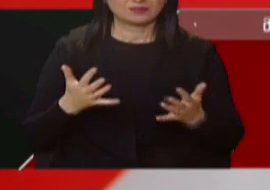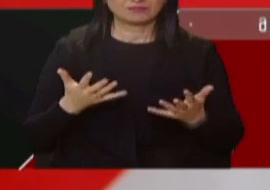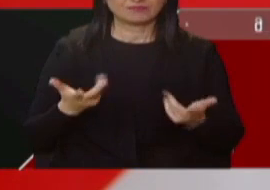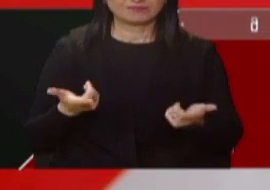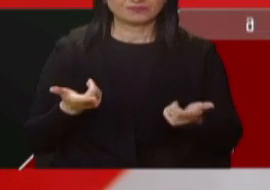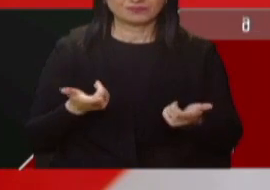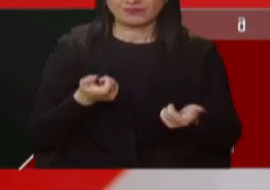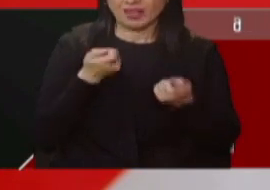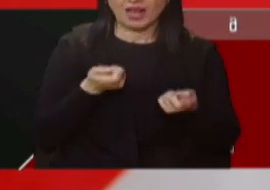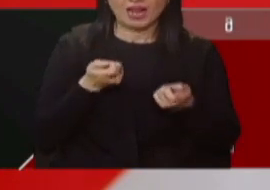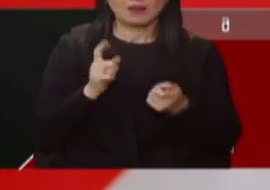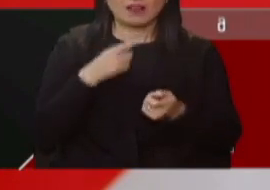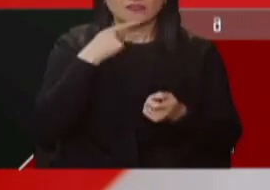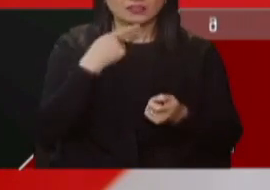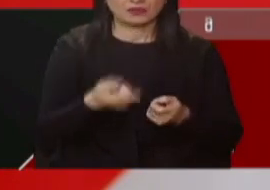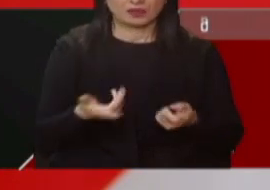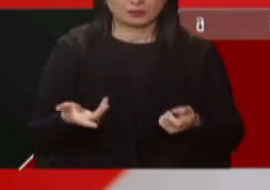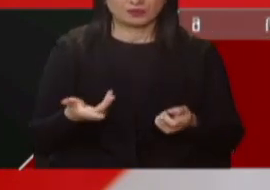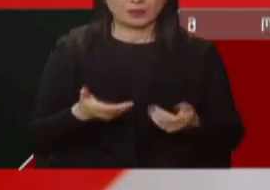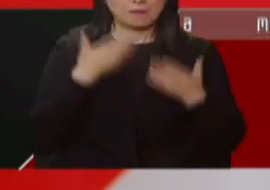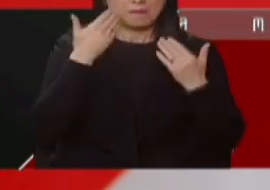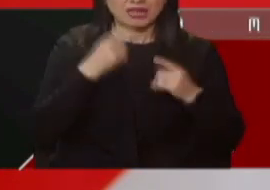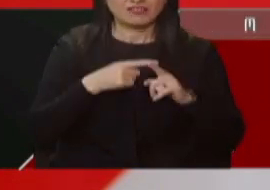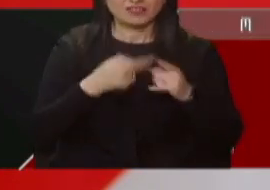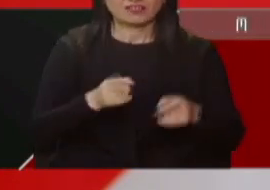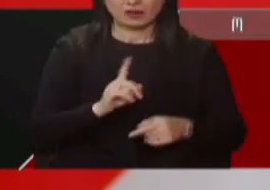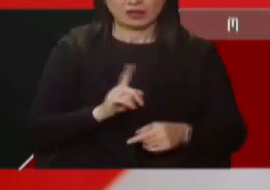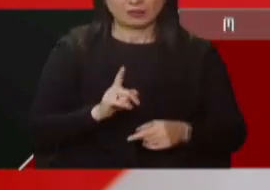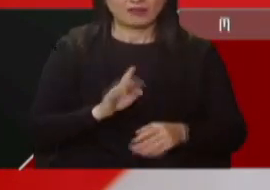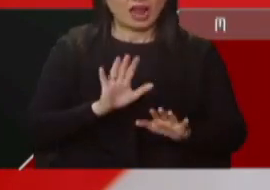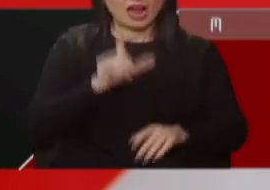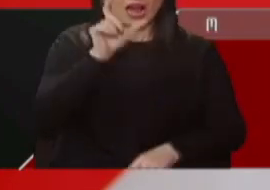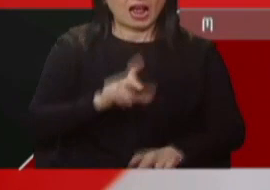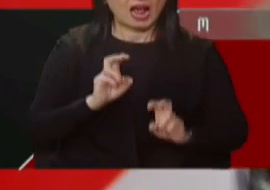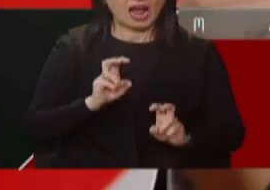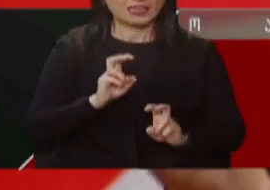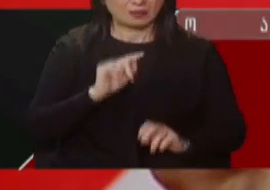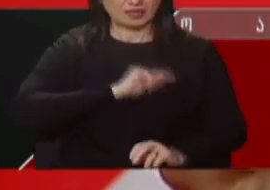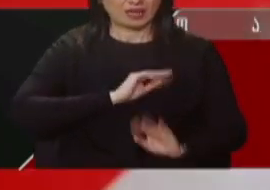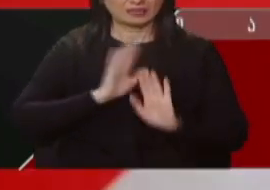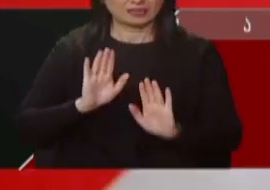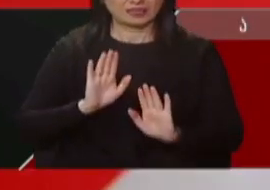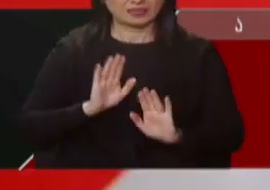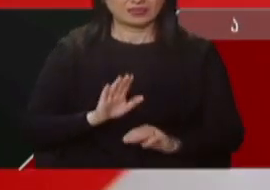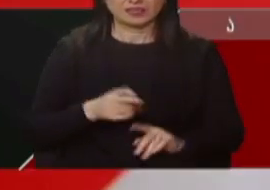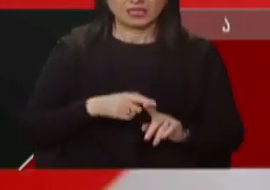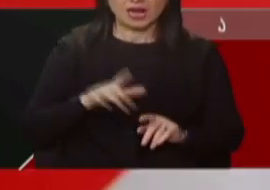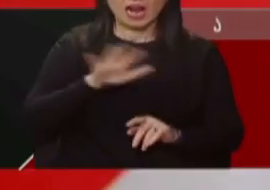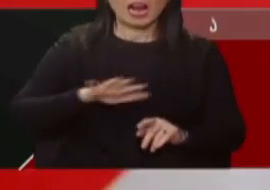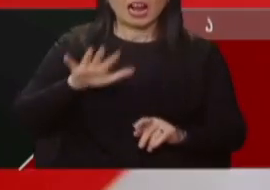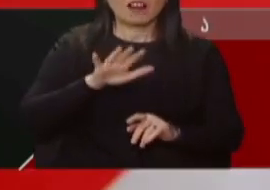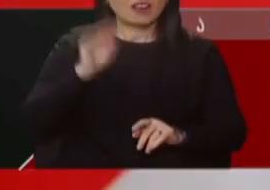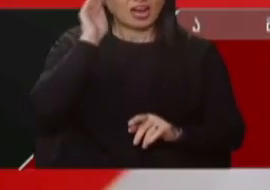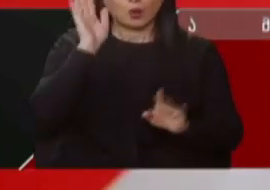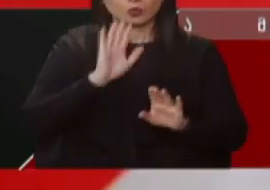აი, ელემენტარულად რო ვთქვათ, მარტივად რო ვთქვათ, რაღაცა არაადამიანობის დამახასიათებელი. Არც იმ ქვეყანას